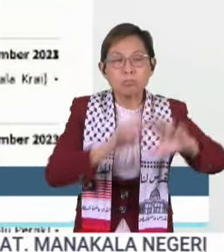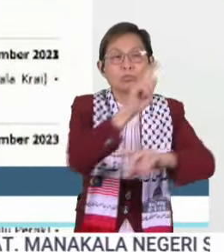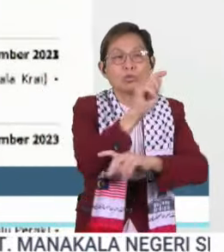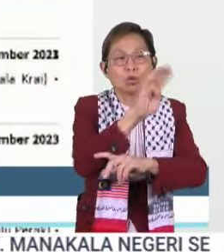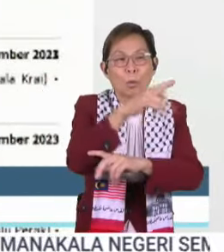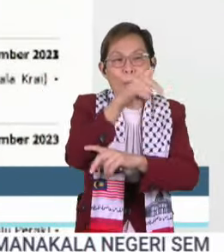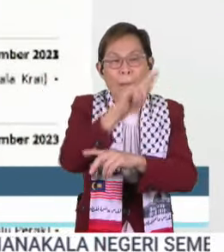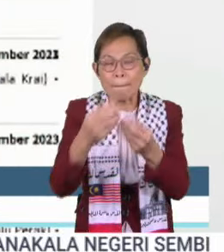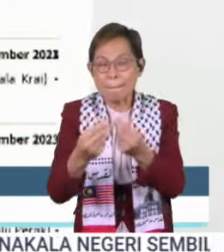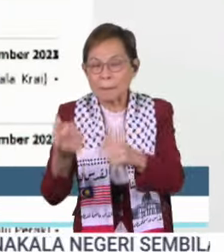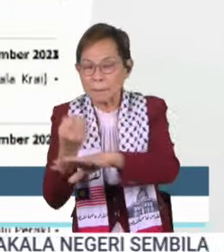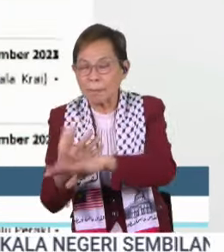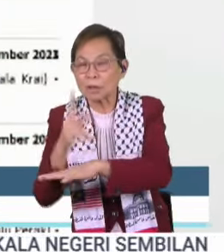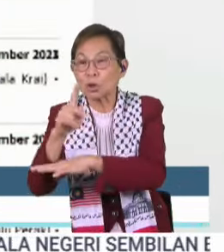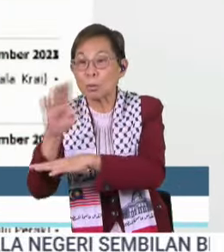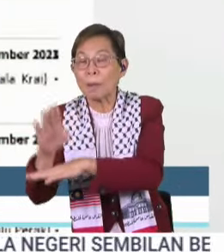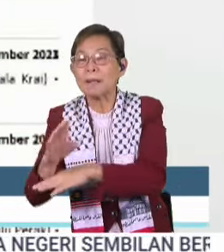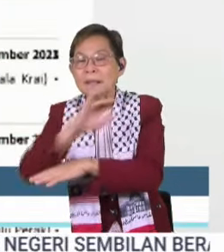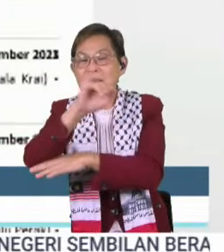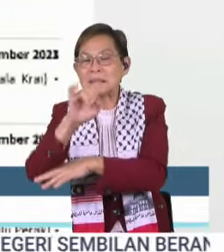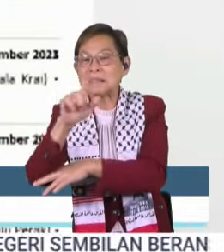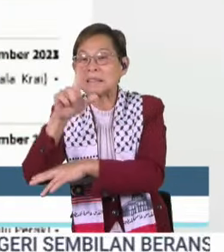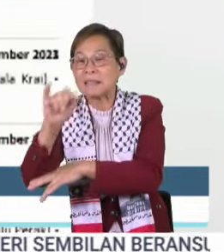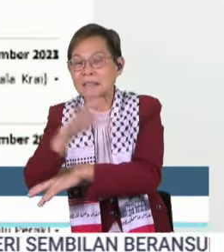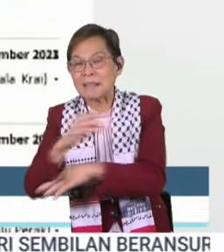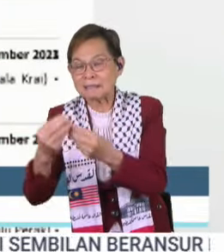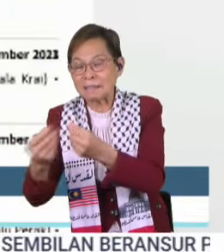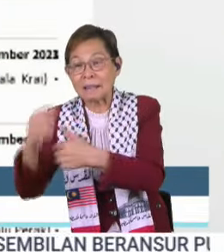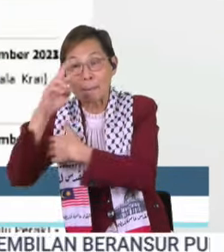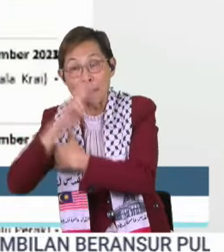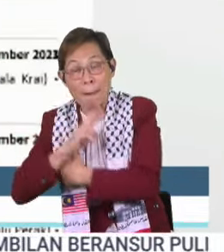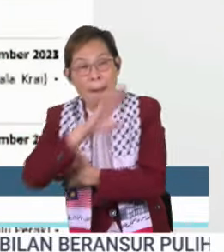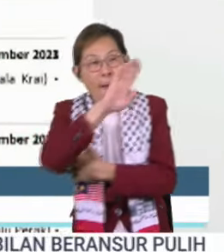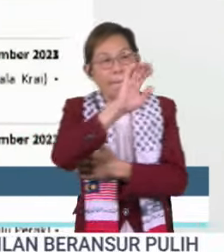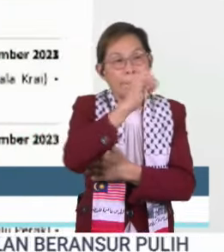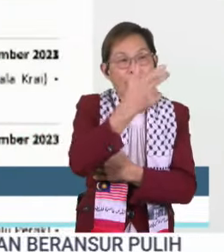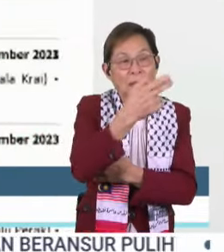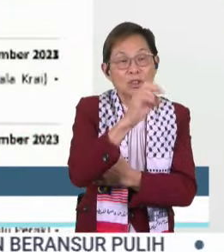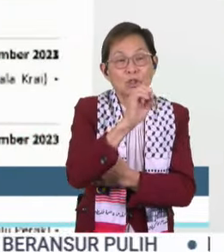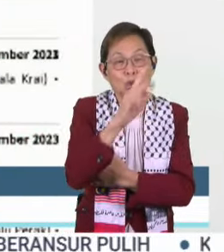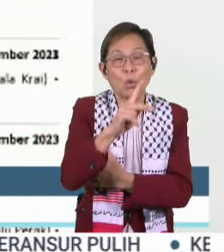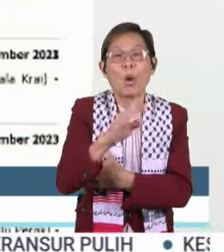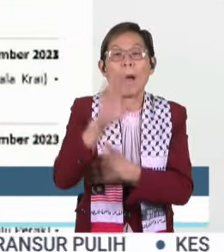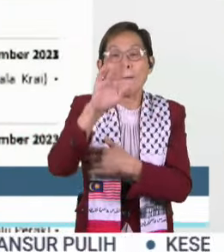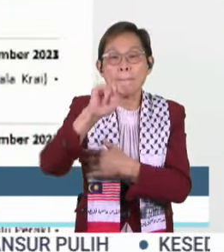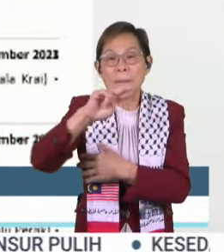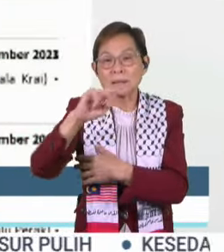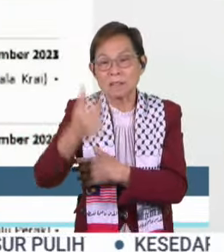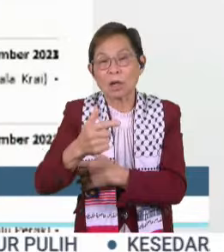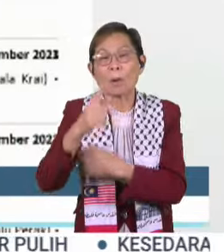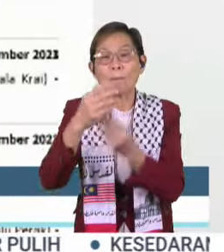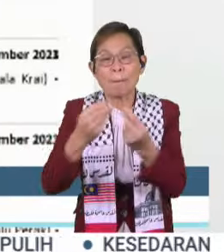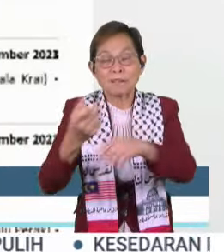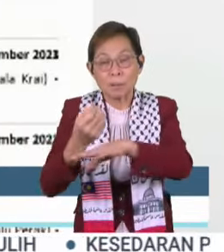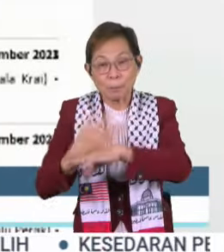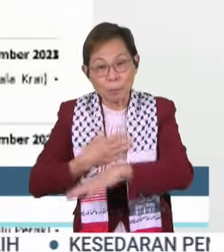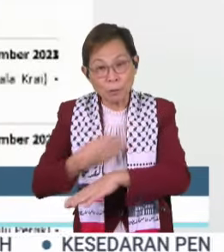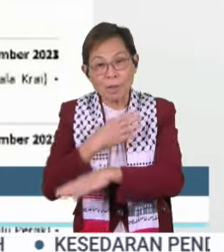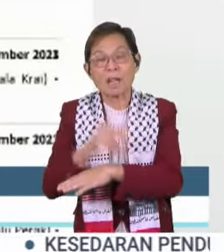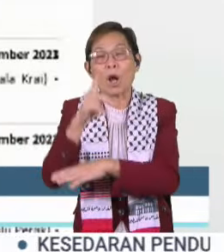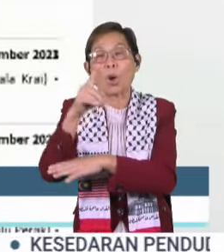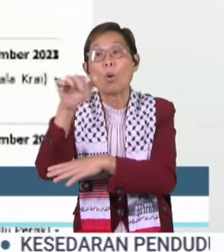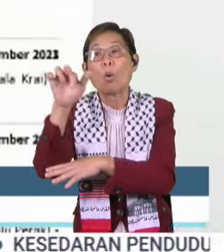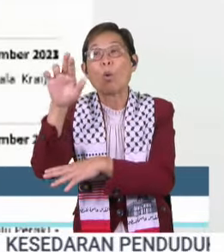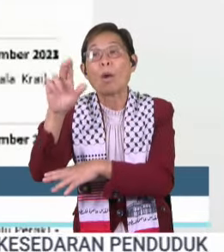tumpat Pasir Mas Kota Baru jeli dan tanah merah juga dibacuk macang pasir putih dan Kuala kerai manakala amaran hujan